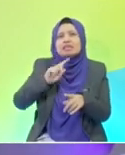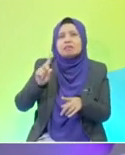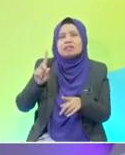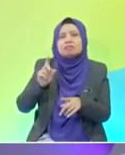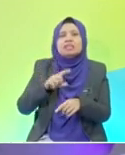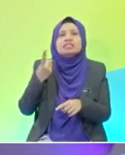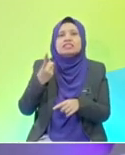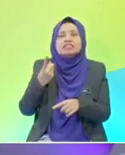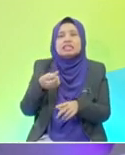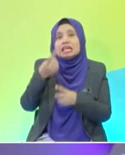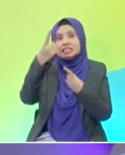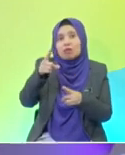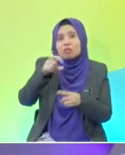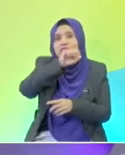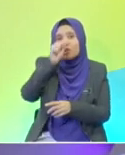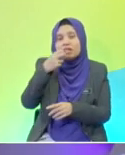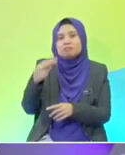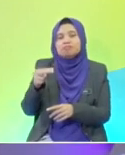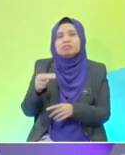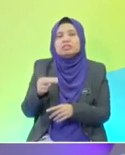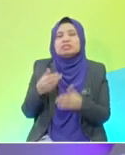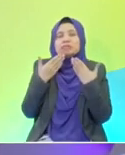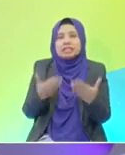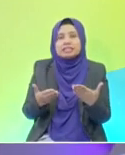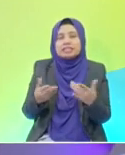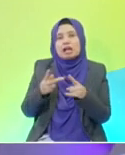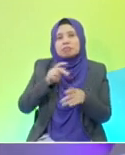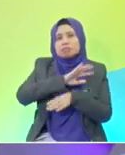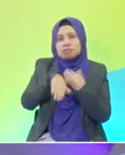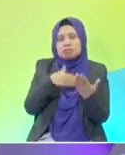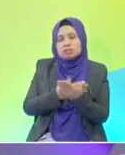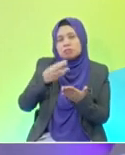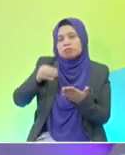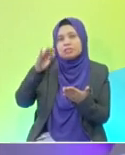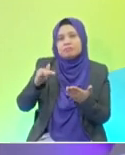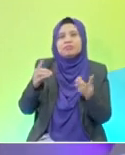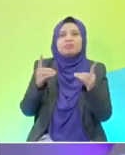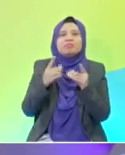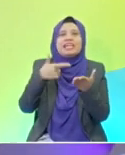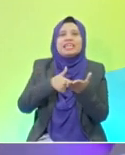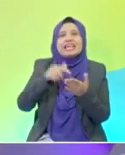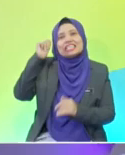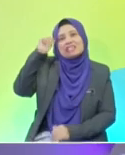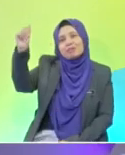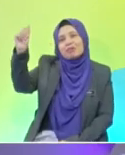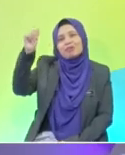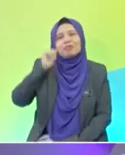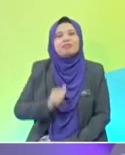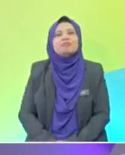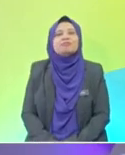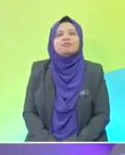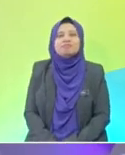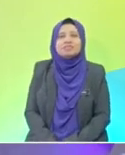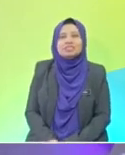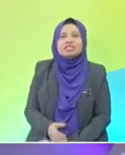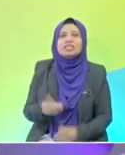menjawab soalnya nanti Baiklah terima kasih kepada anda yang terus jumpa lagi bye bye Assalamualaikum warahmatullahi wabarakatuh